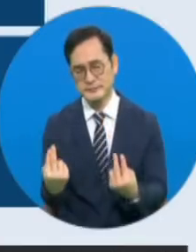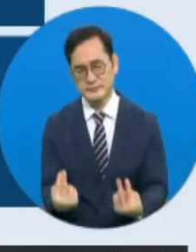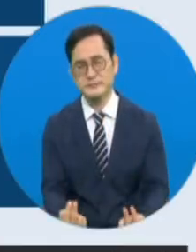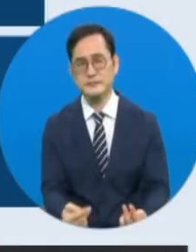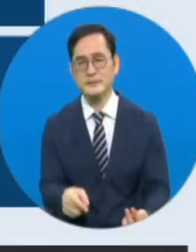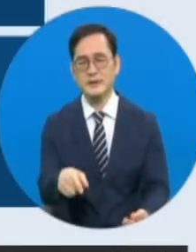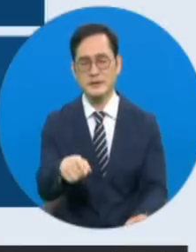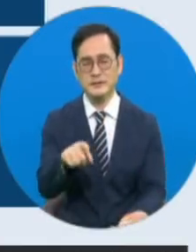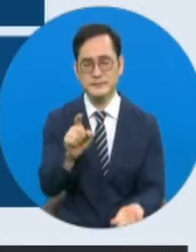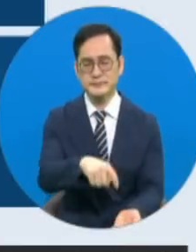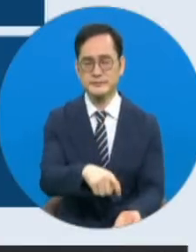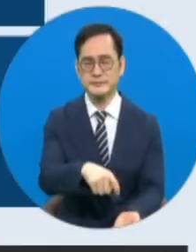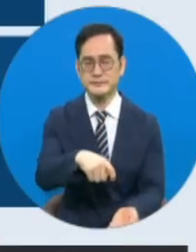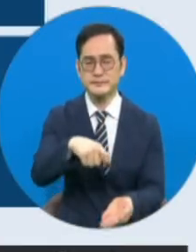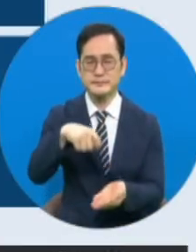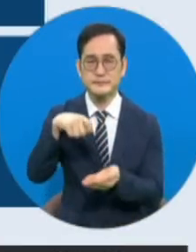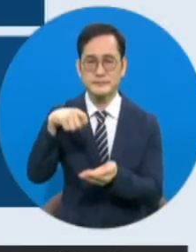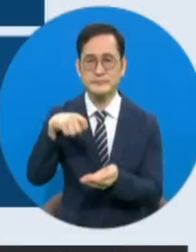합니다